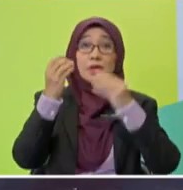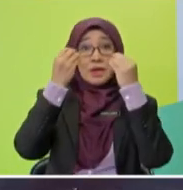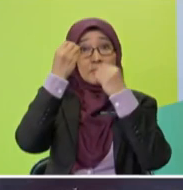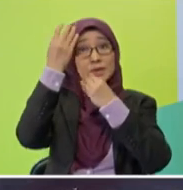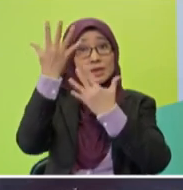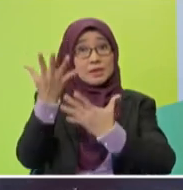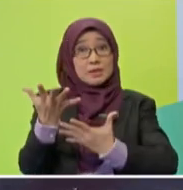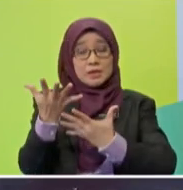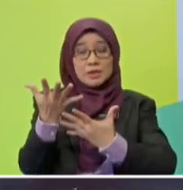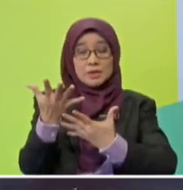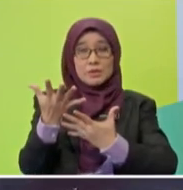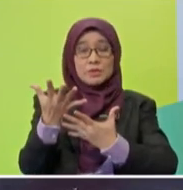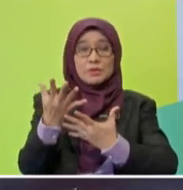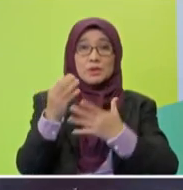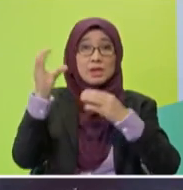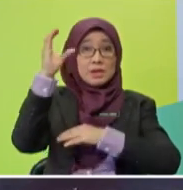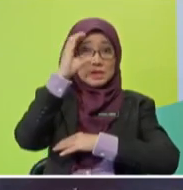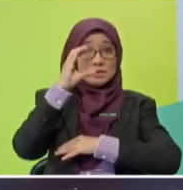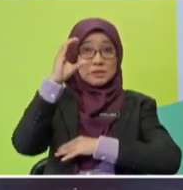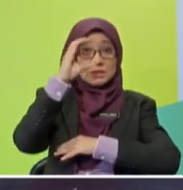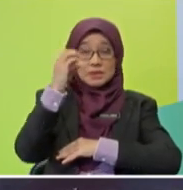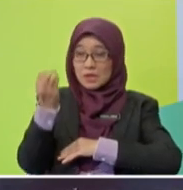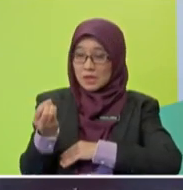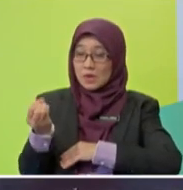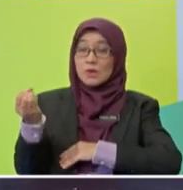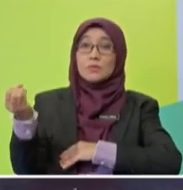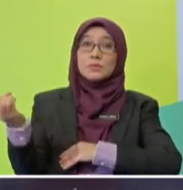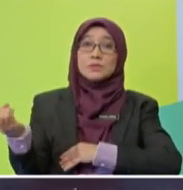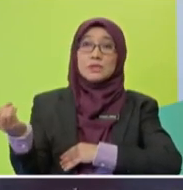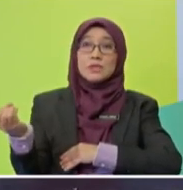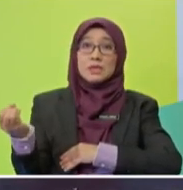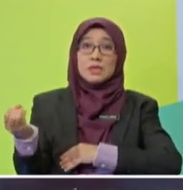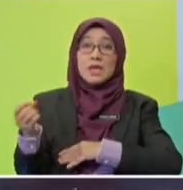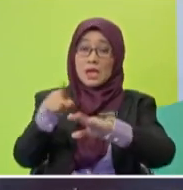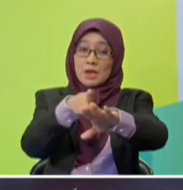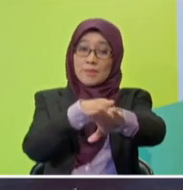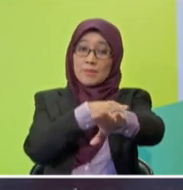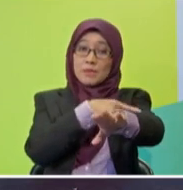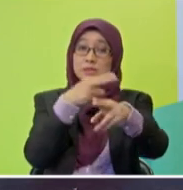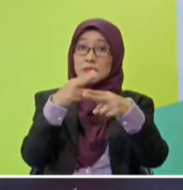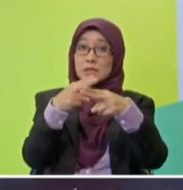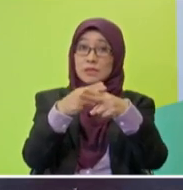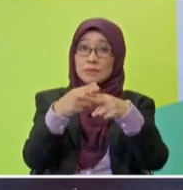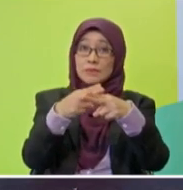murid-murid berkenaan dengan ciri-ciri objek yaitu pada pendek